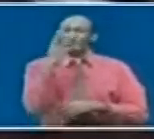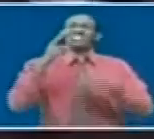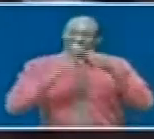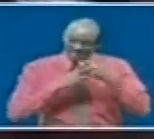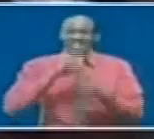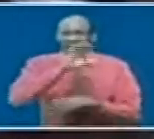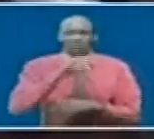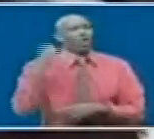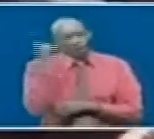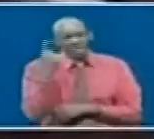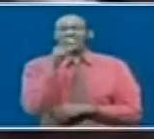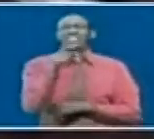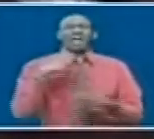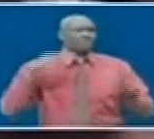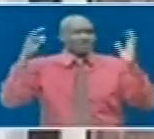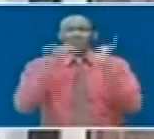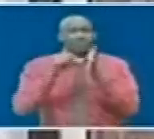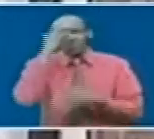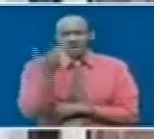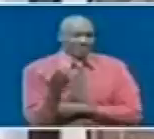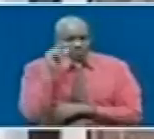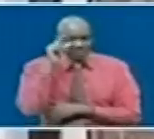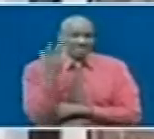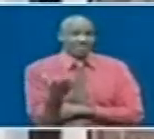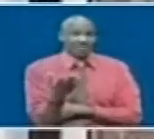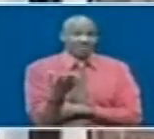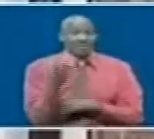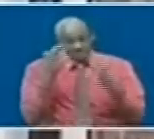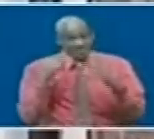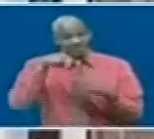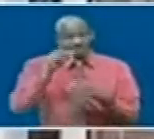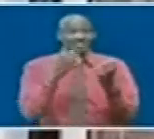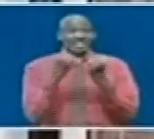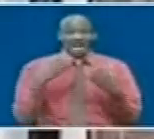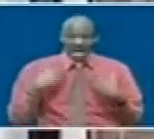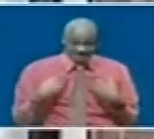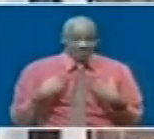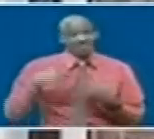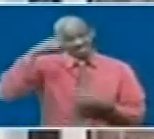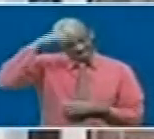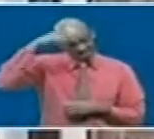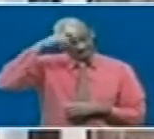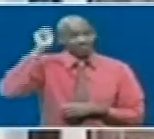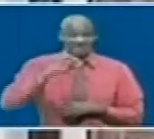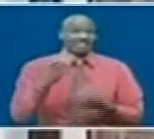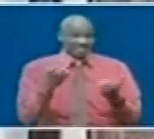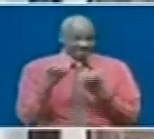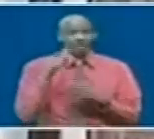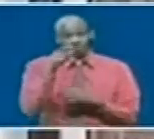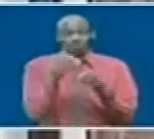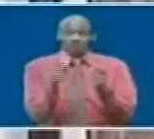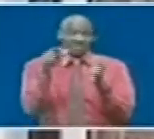why is this the county that's having the biggest problem? Bila shaka ipo hitaji kwa hekima kubuni suluhu